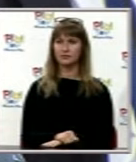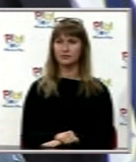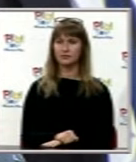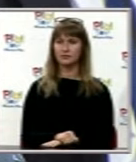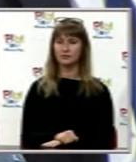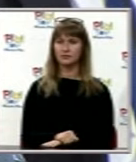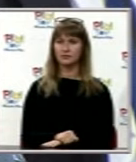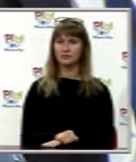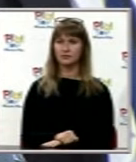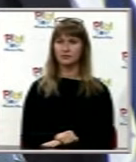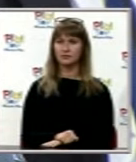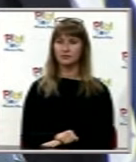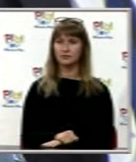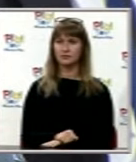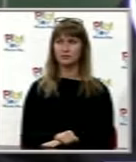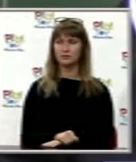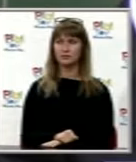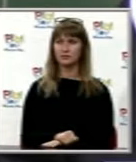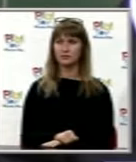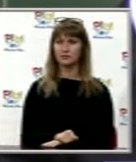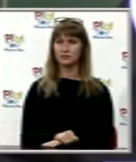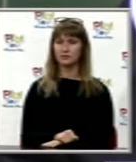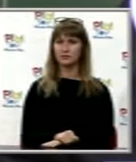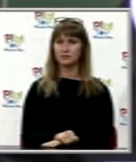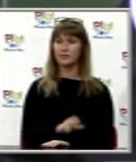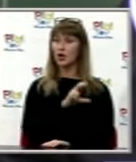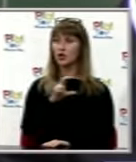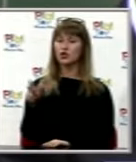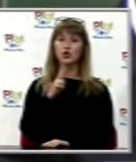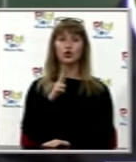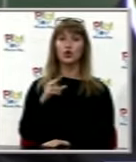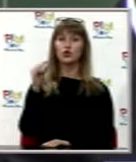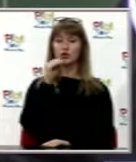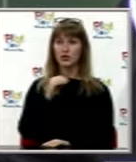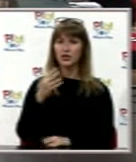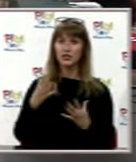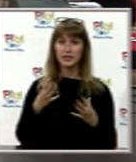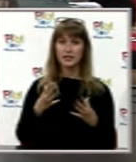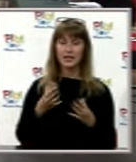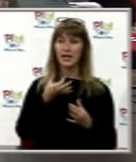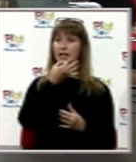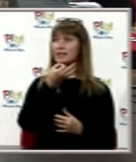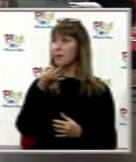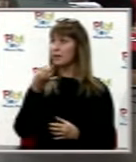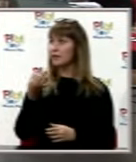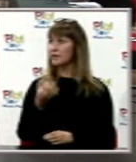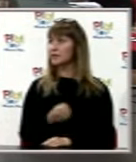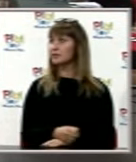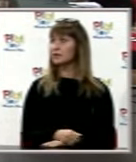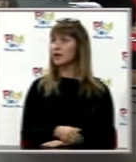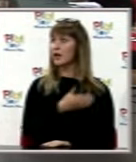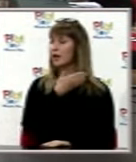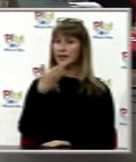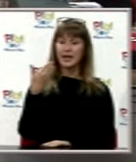się teraz. Dziękuję bardzo. Czy ktoś z Państwa jeszcze chciałby zabrać głos w tym punkcie? Nie